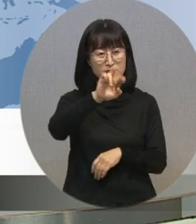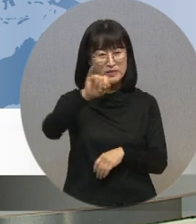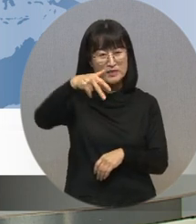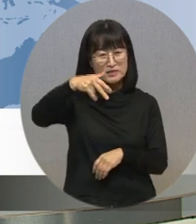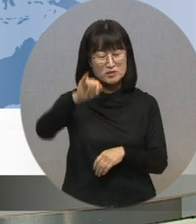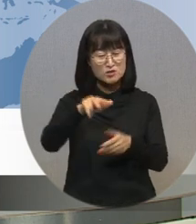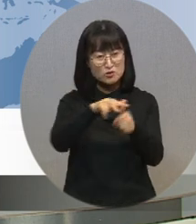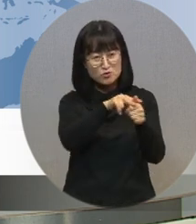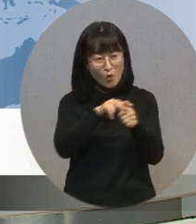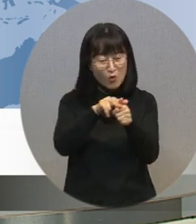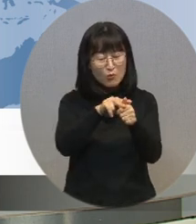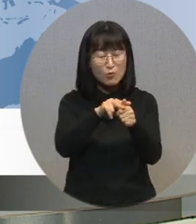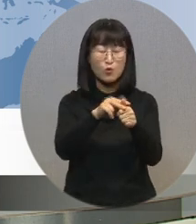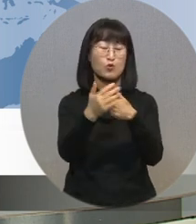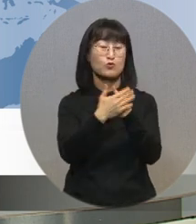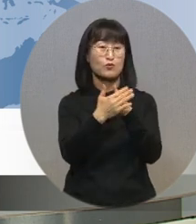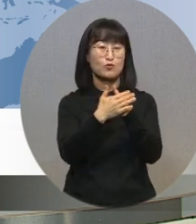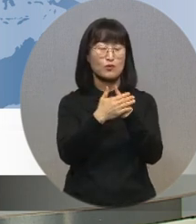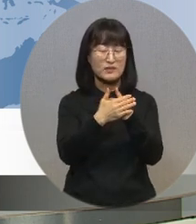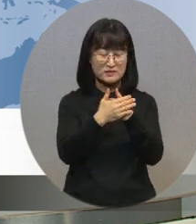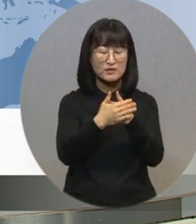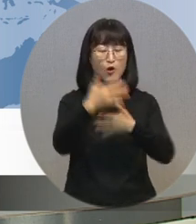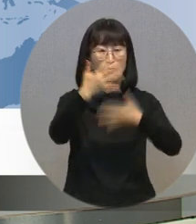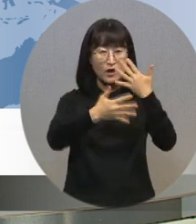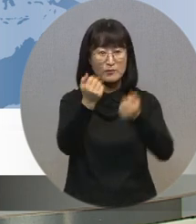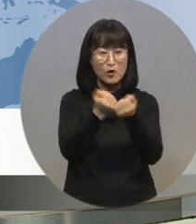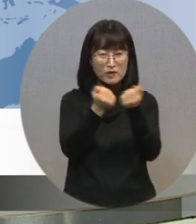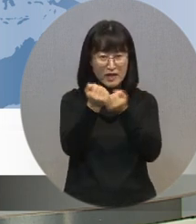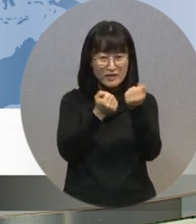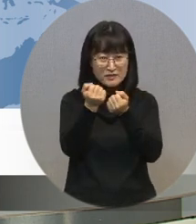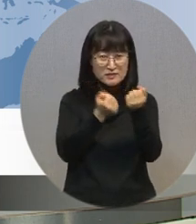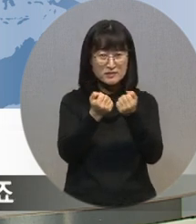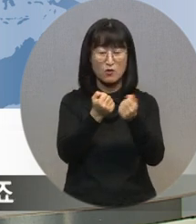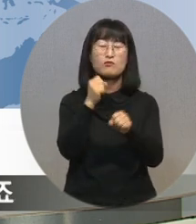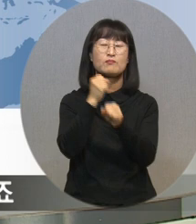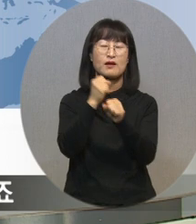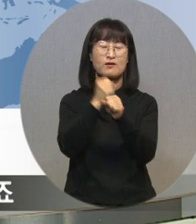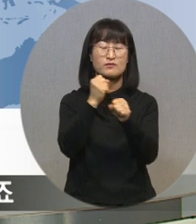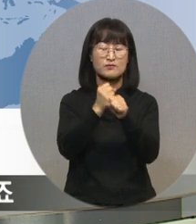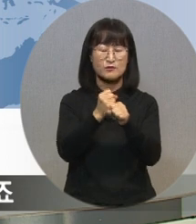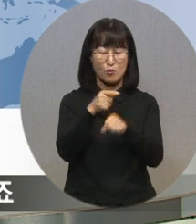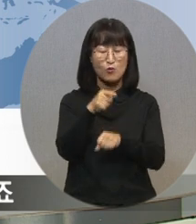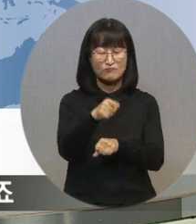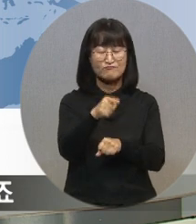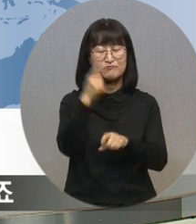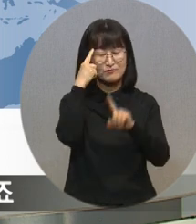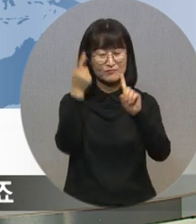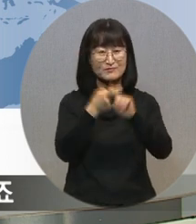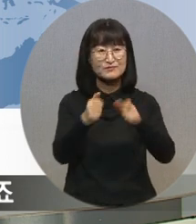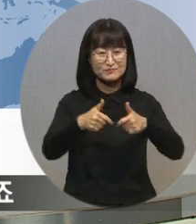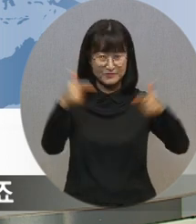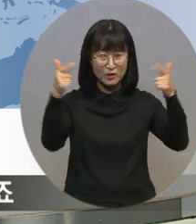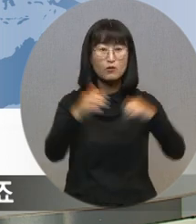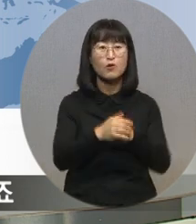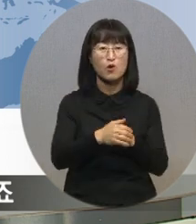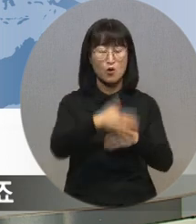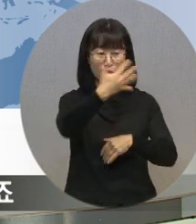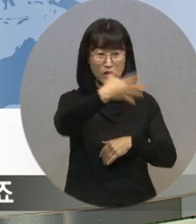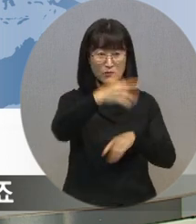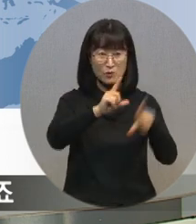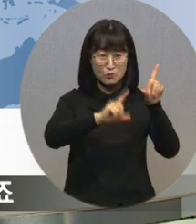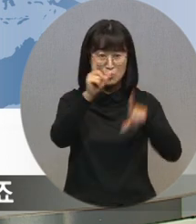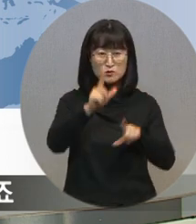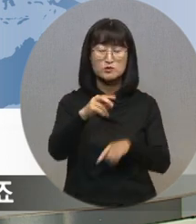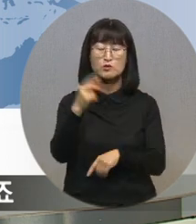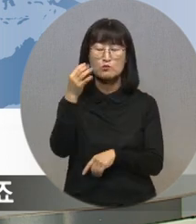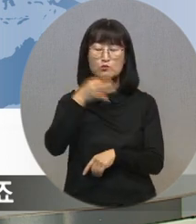쉽게 접할 수 있도록 하는 화면 해설 작가가 주목받고 있습니다. 화면의 내용을 문자와 소리로 풀어내는 화면 해설 작가의